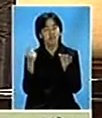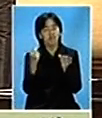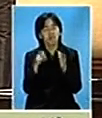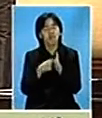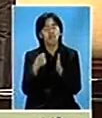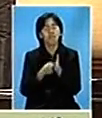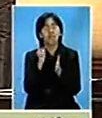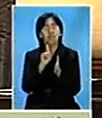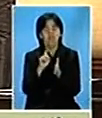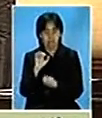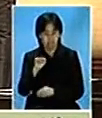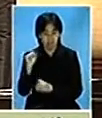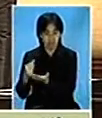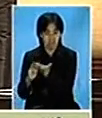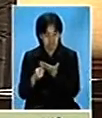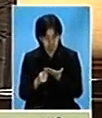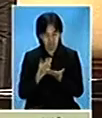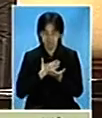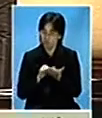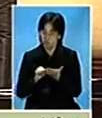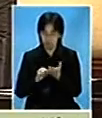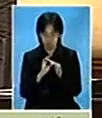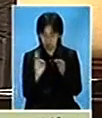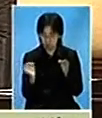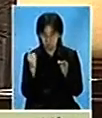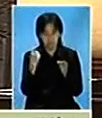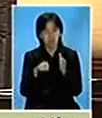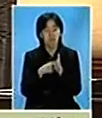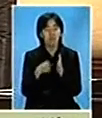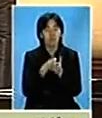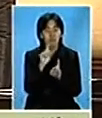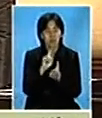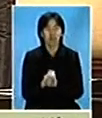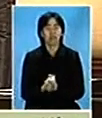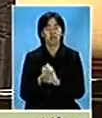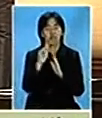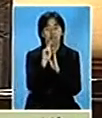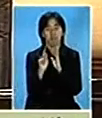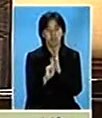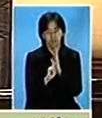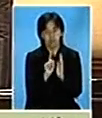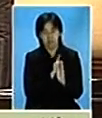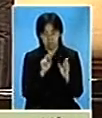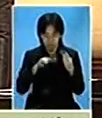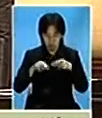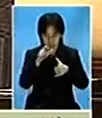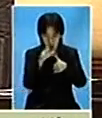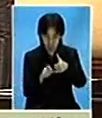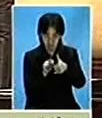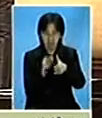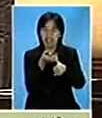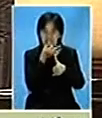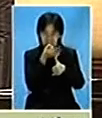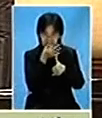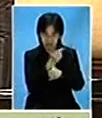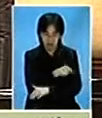ที่สภาผู้แทนราษฎรได้เสนอมานะครับในร่างเดิมเนื่องจากกฎหมายฉบับนี้เป็นกฎหมายที่ควบคุมบุคคลที่ทำการประกอบวิชา